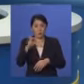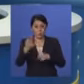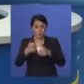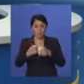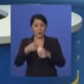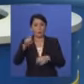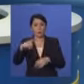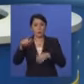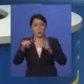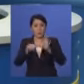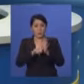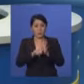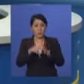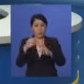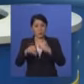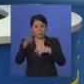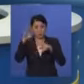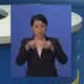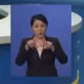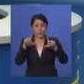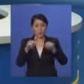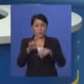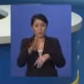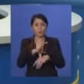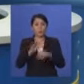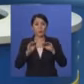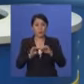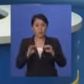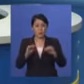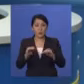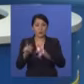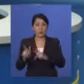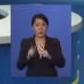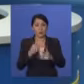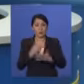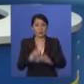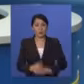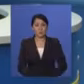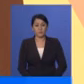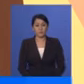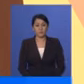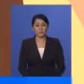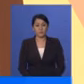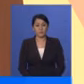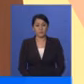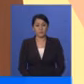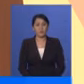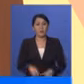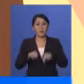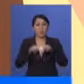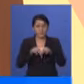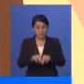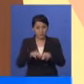Қожаберген Жырау атындағы нөмір 6 орта мектептің жаңа ғимаратына барып, оқу жылына дайындығын байқады.